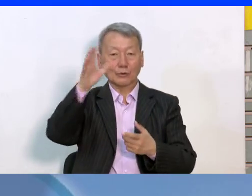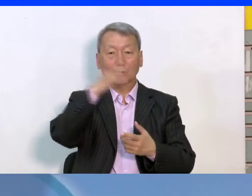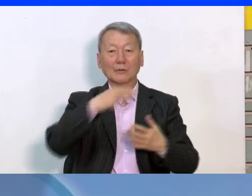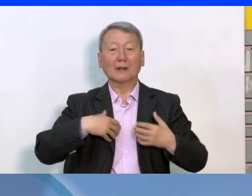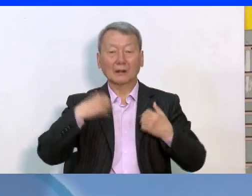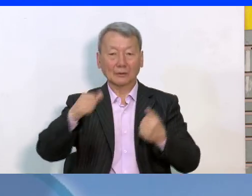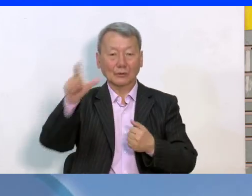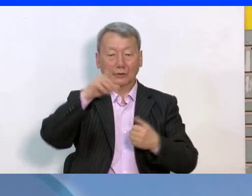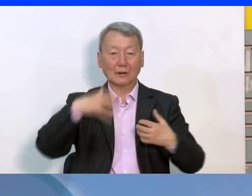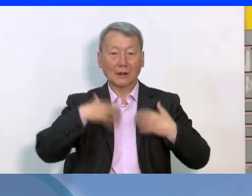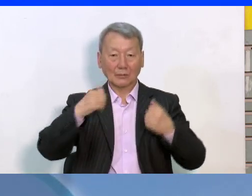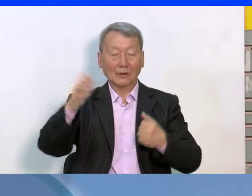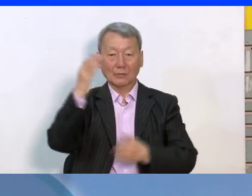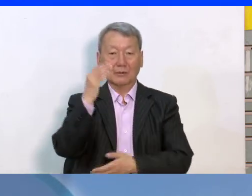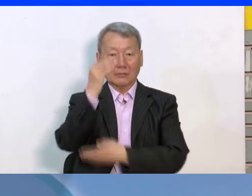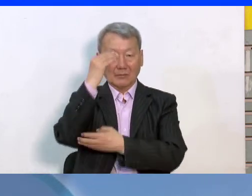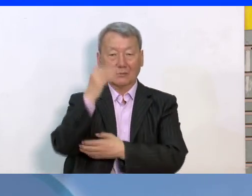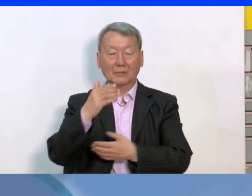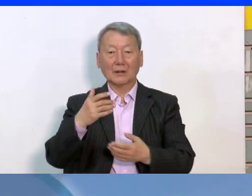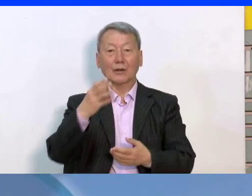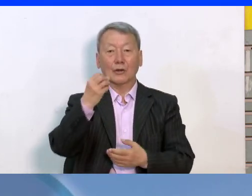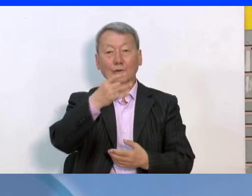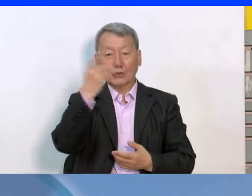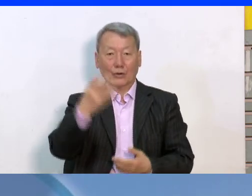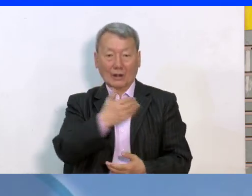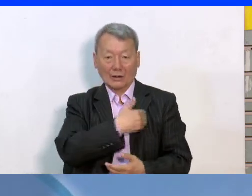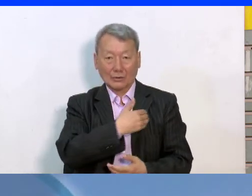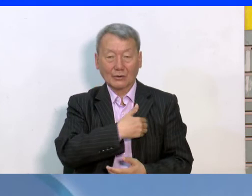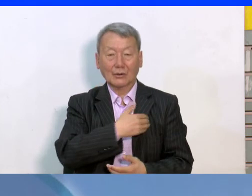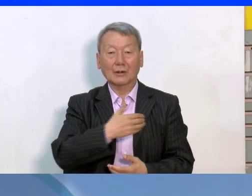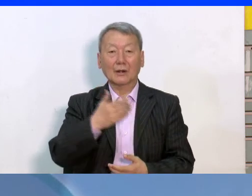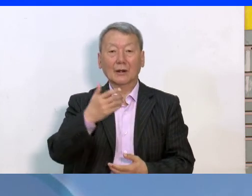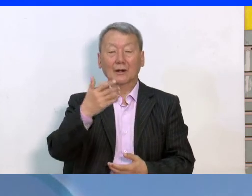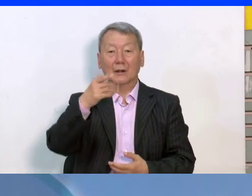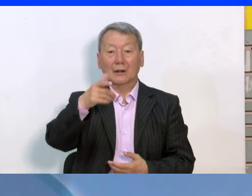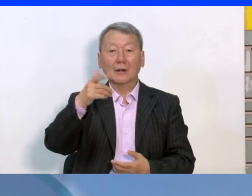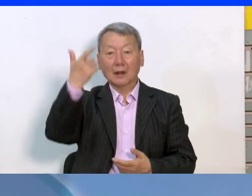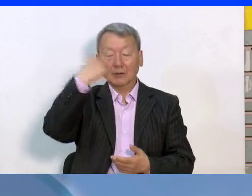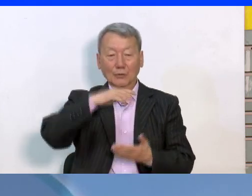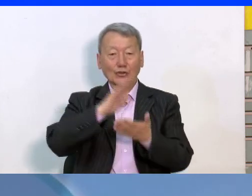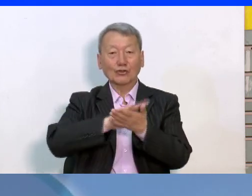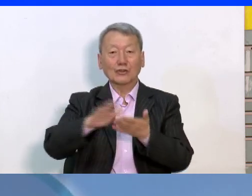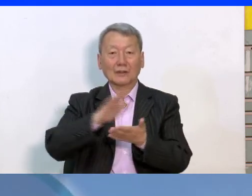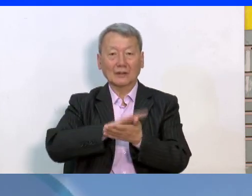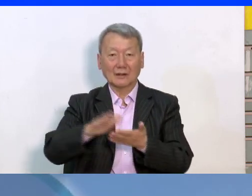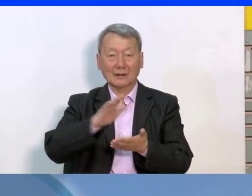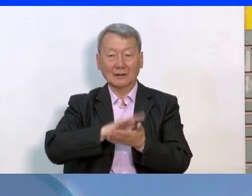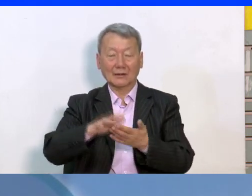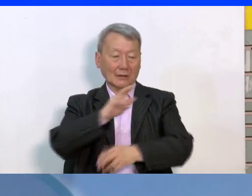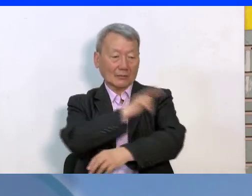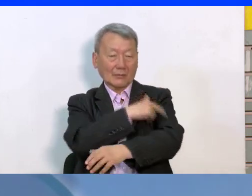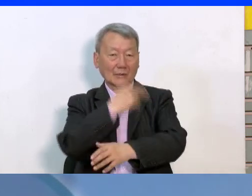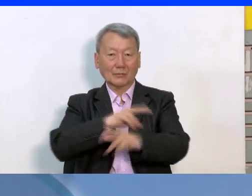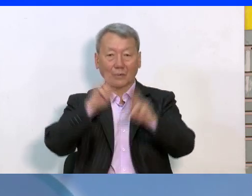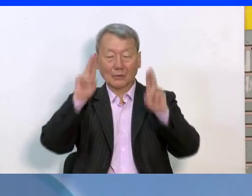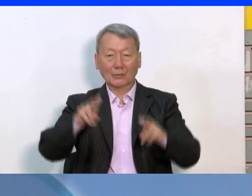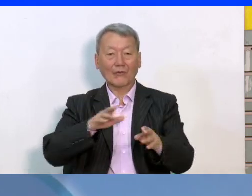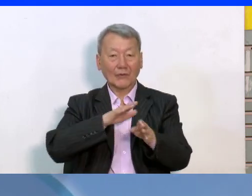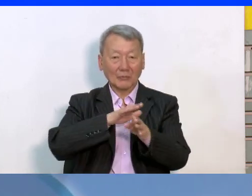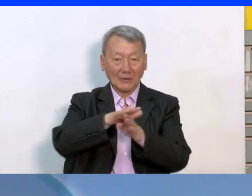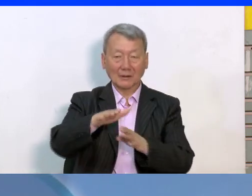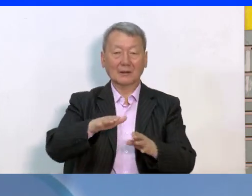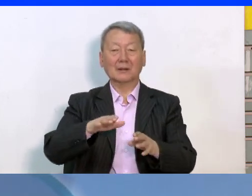бирибиз ден соолук, ар бирибиздин колубузда. Анан дагы айта кетчү нерсе, жана гигиеналык санитардык гигиеналык